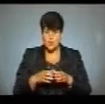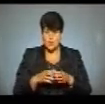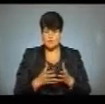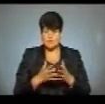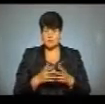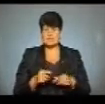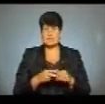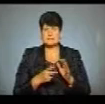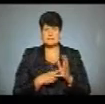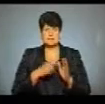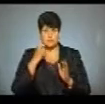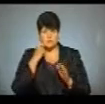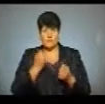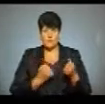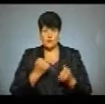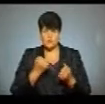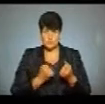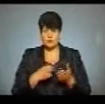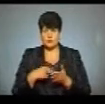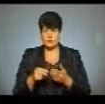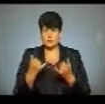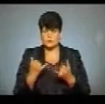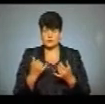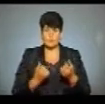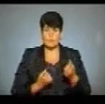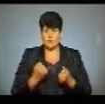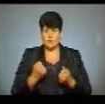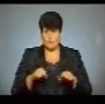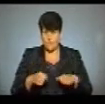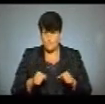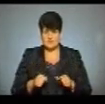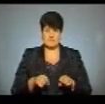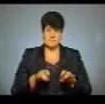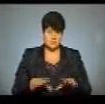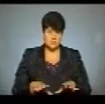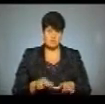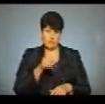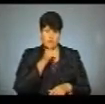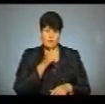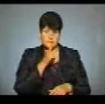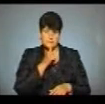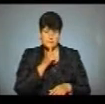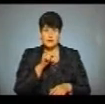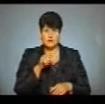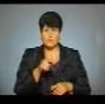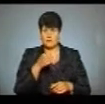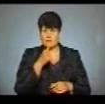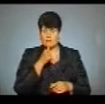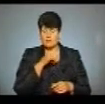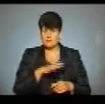17-річний водій придбав сьогодні мопед і вирішив його випробувати. під час того, як він його